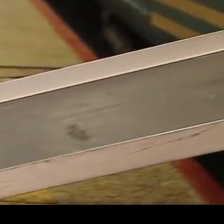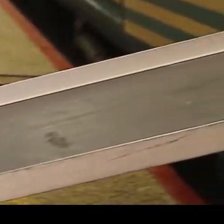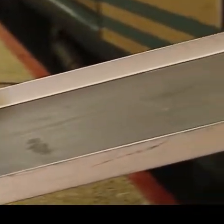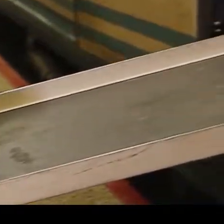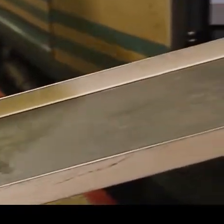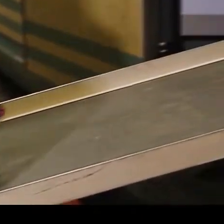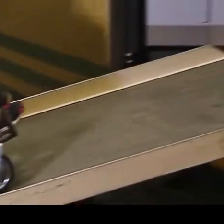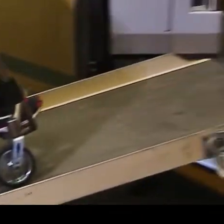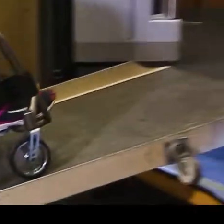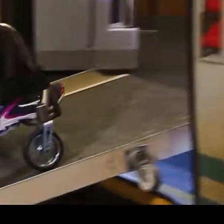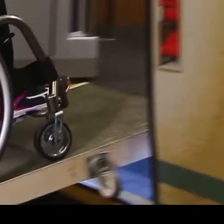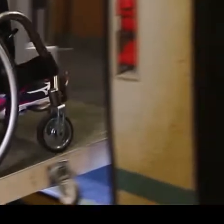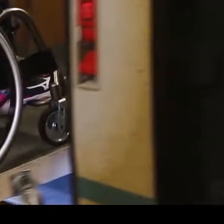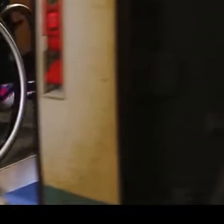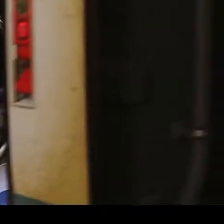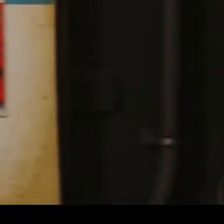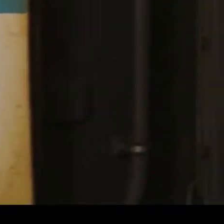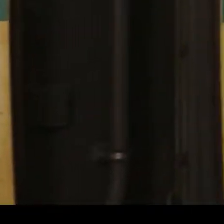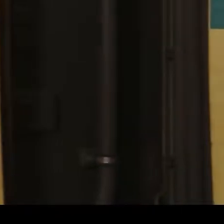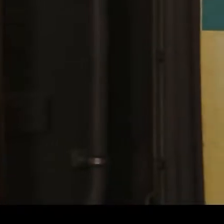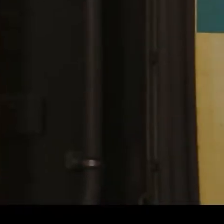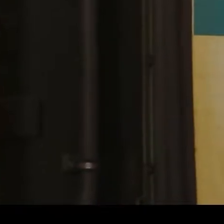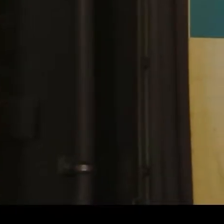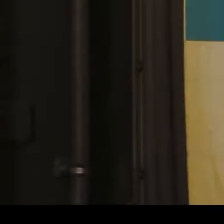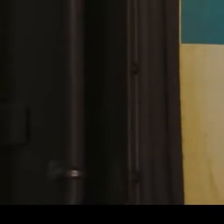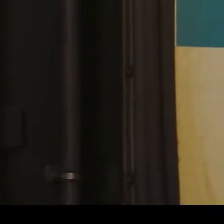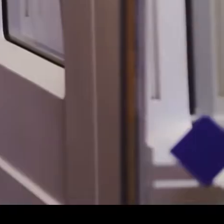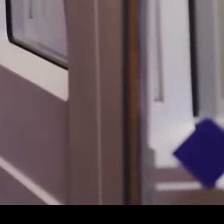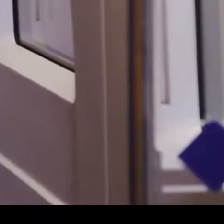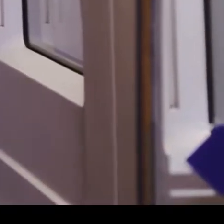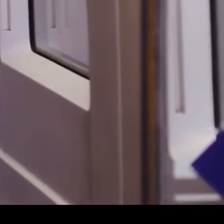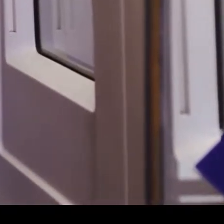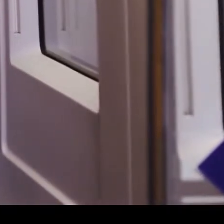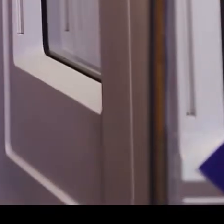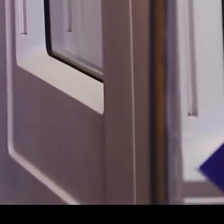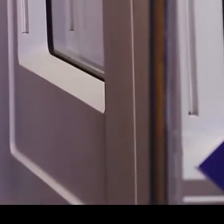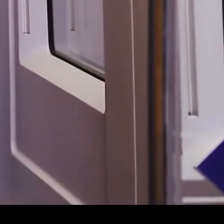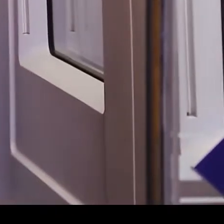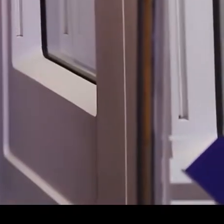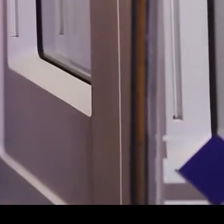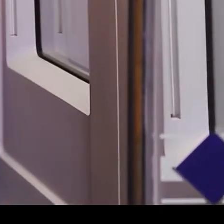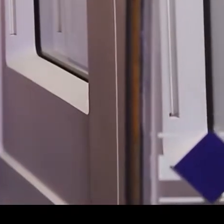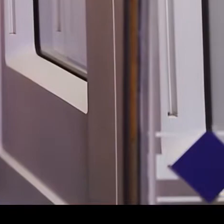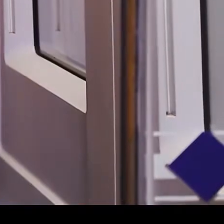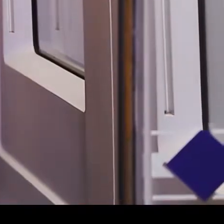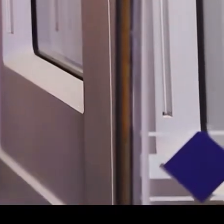Peronda engelli rampasından çıkarak vagona girdiler ve koridorda ilerliyorlar.